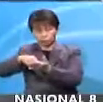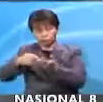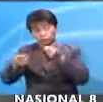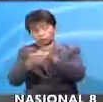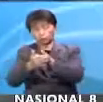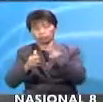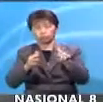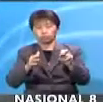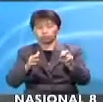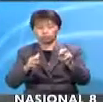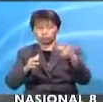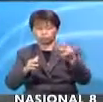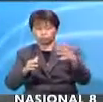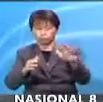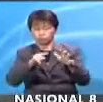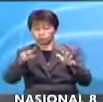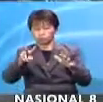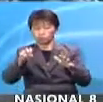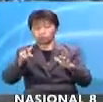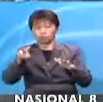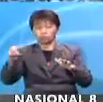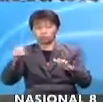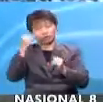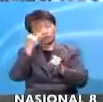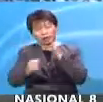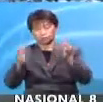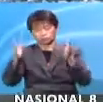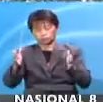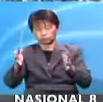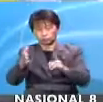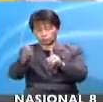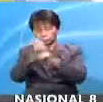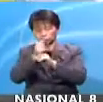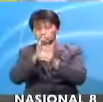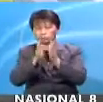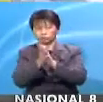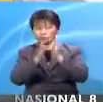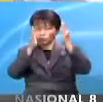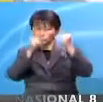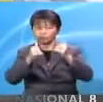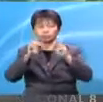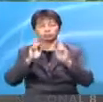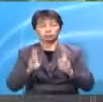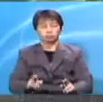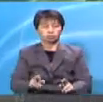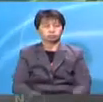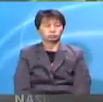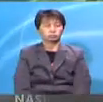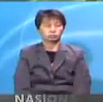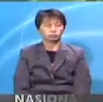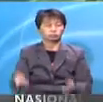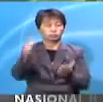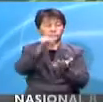2020 gtv memasuki fasa terakhir dan pencapaiannya menjadi harapan rakyat laporan